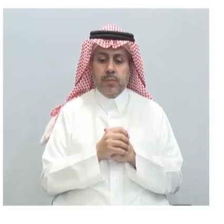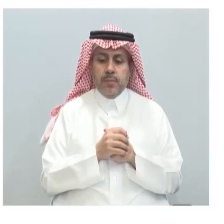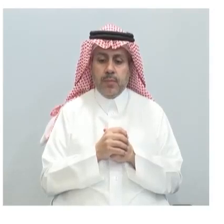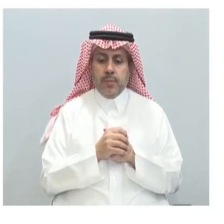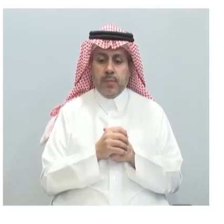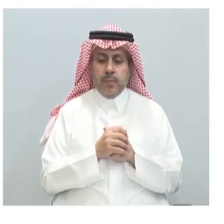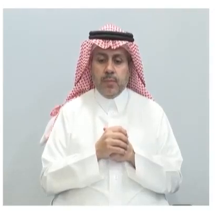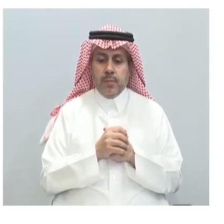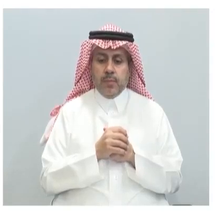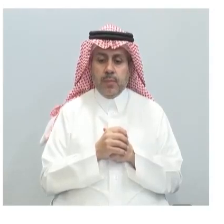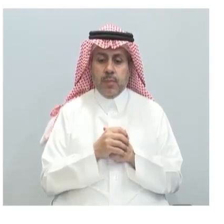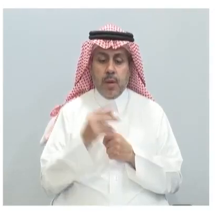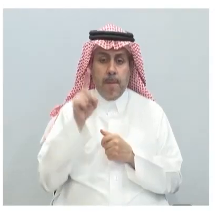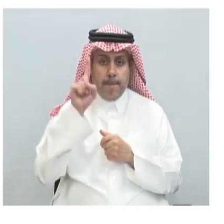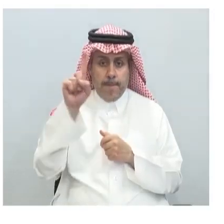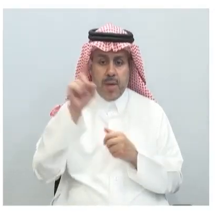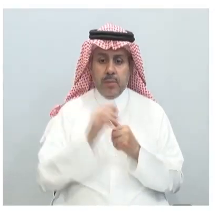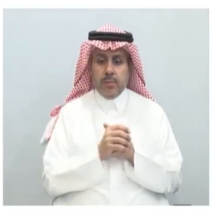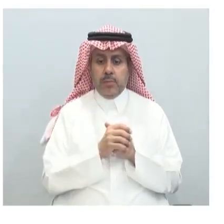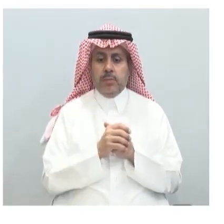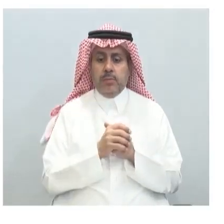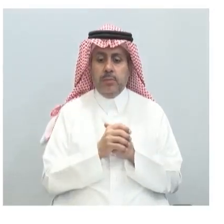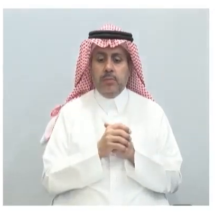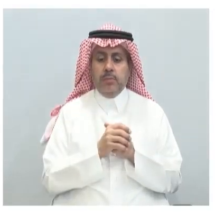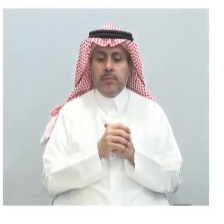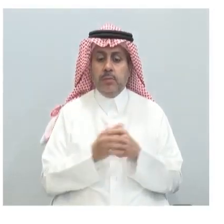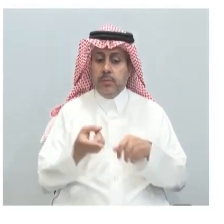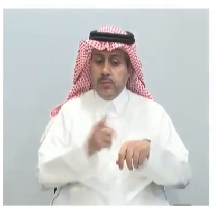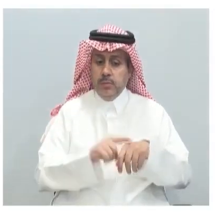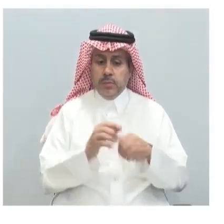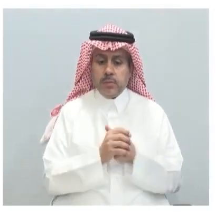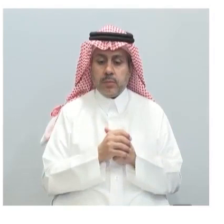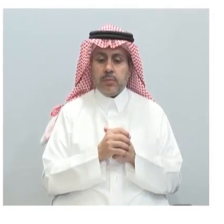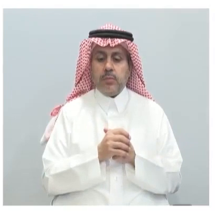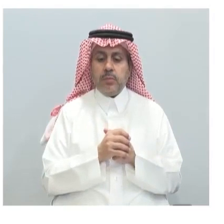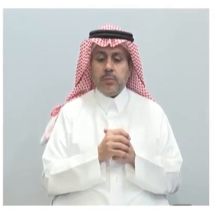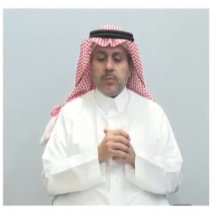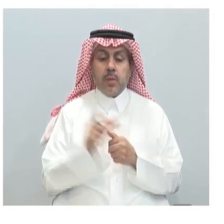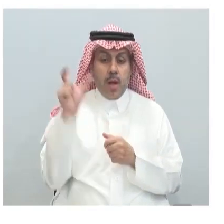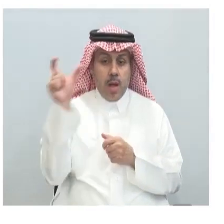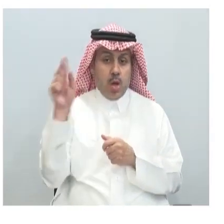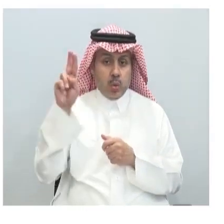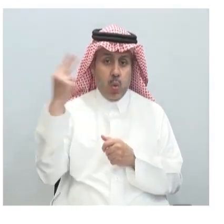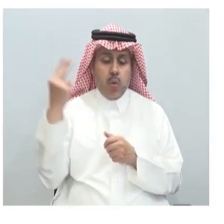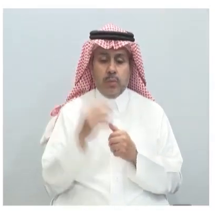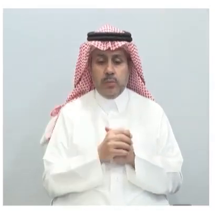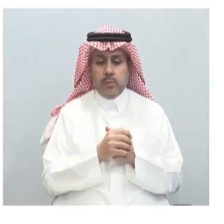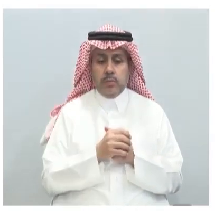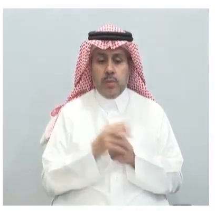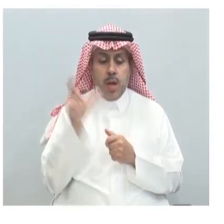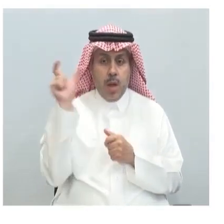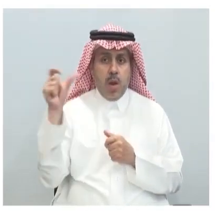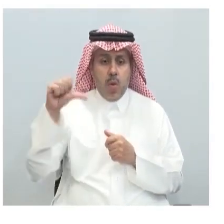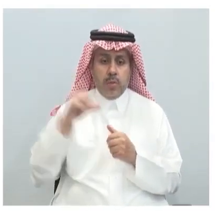صحيح الفقره b نعيد مره اخرى هذه هي ال ان 2o وهذه هي ال